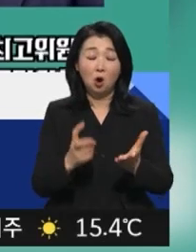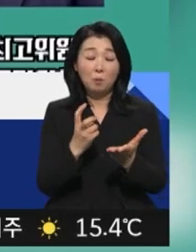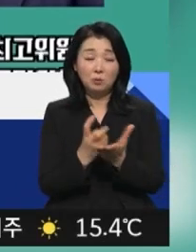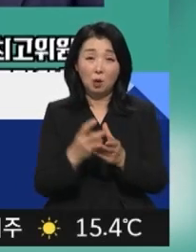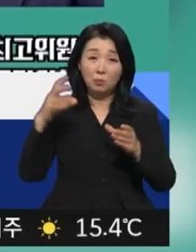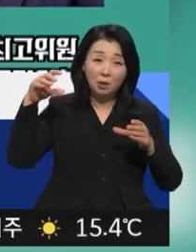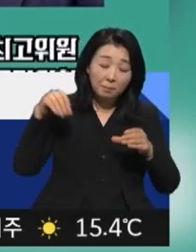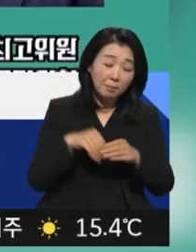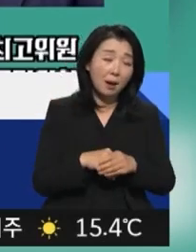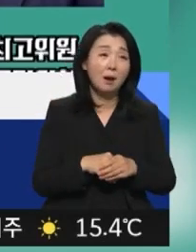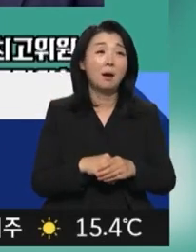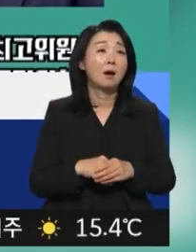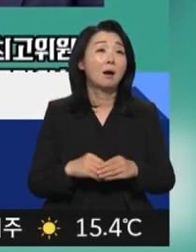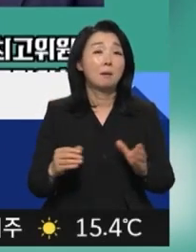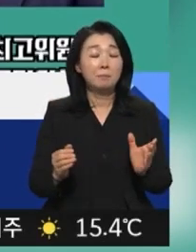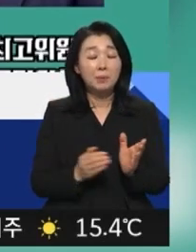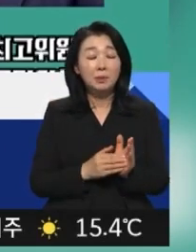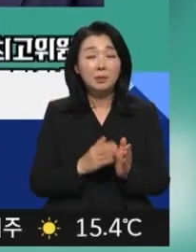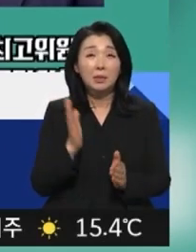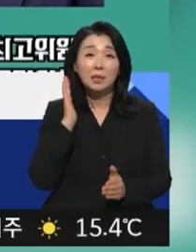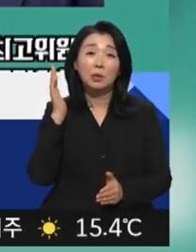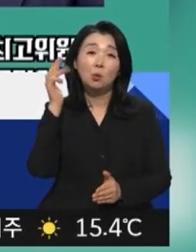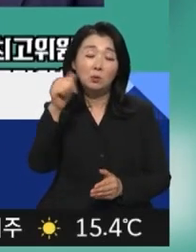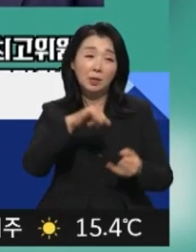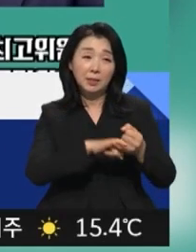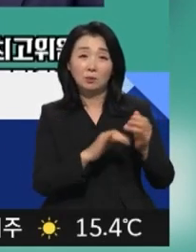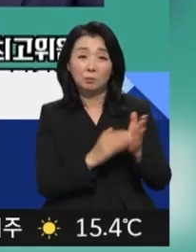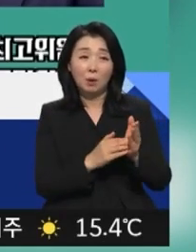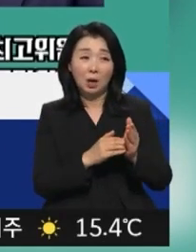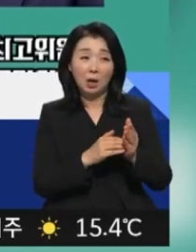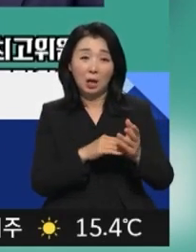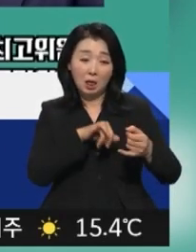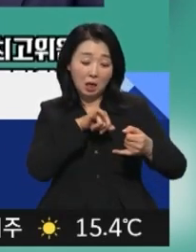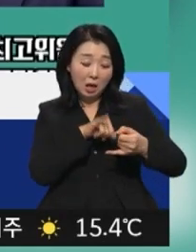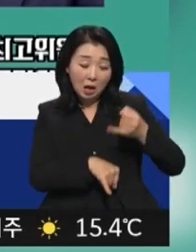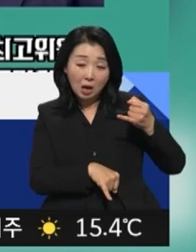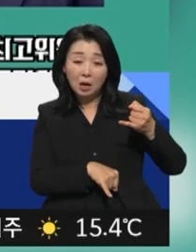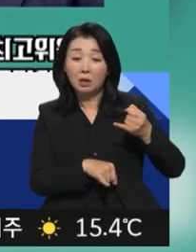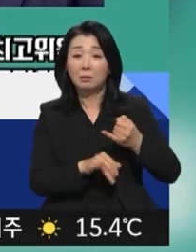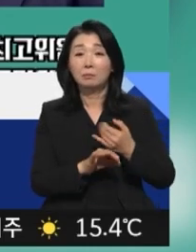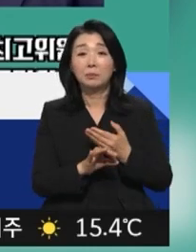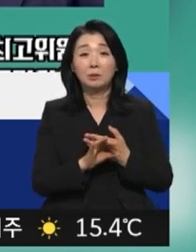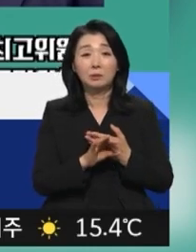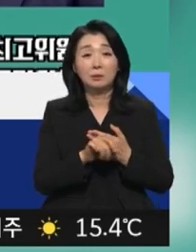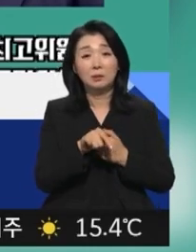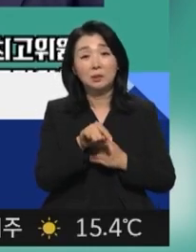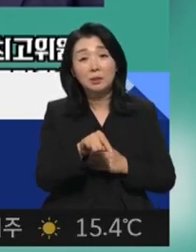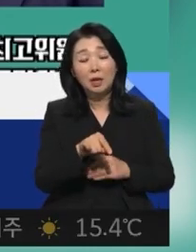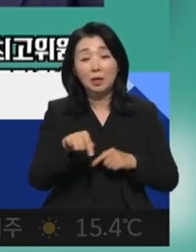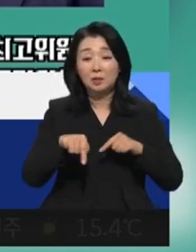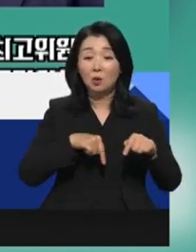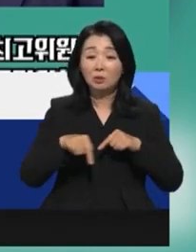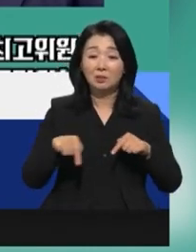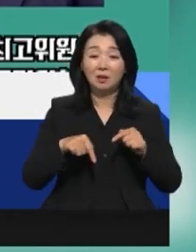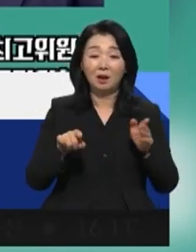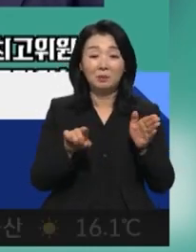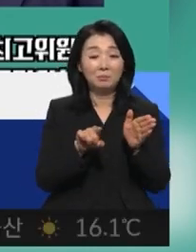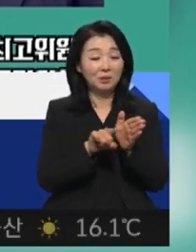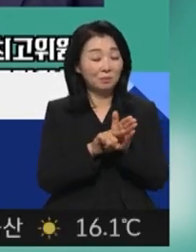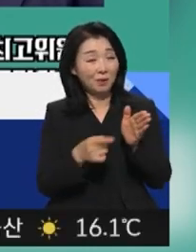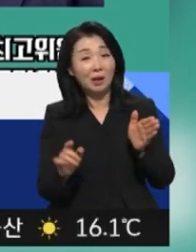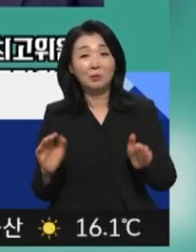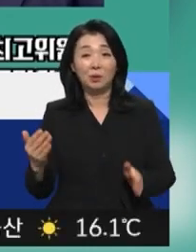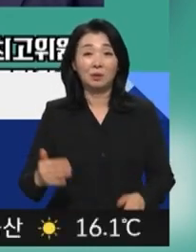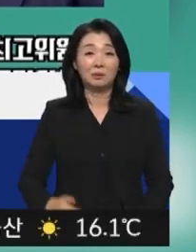된다는 건 대통령의 대국민 약속이었습니다. 약속이 지켜지지 않는다면은 이게 정치가 신뢰를 잃는